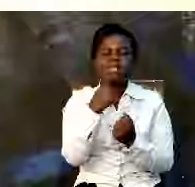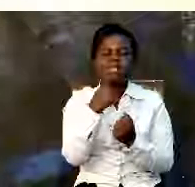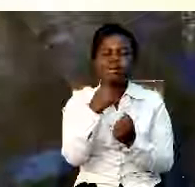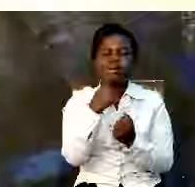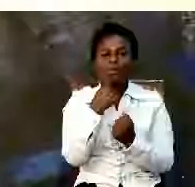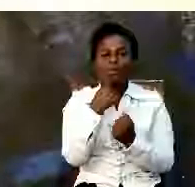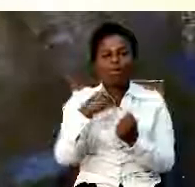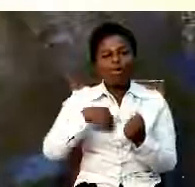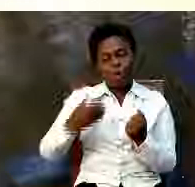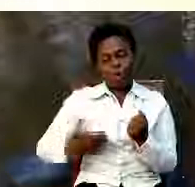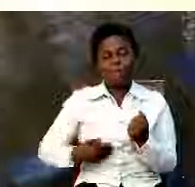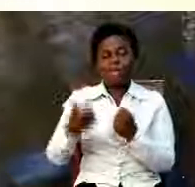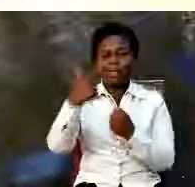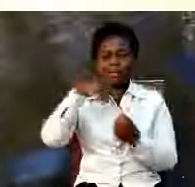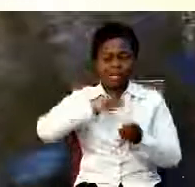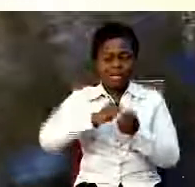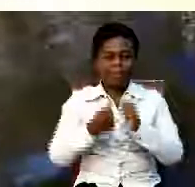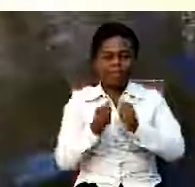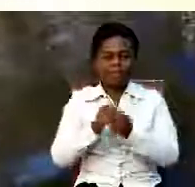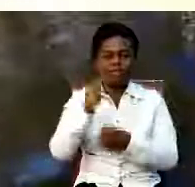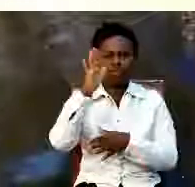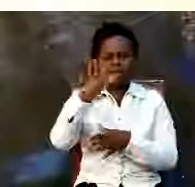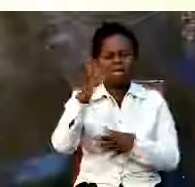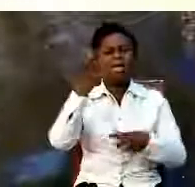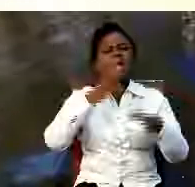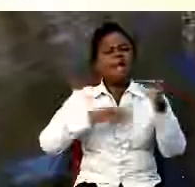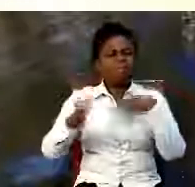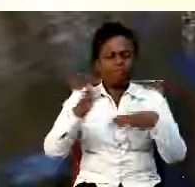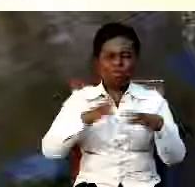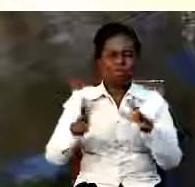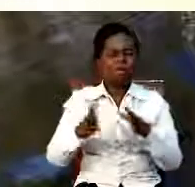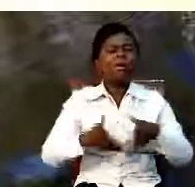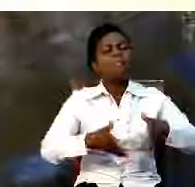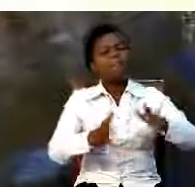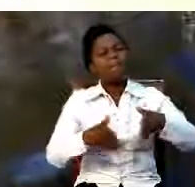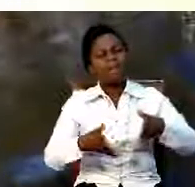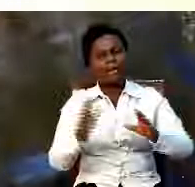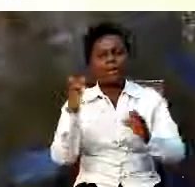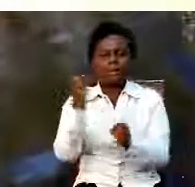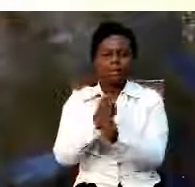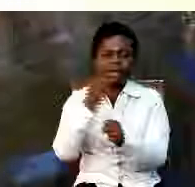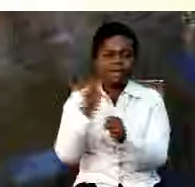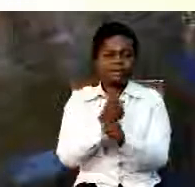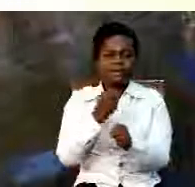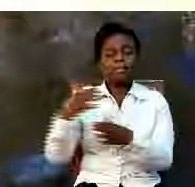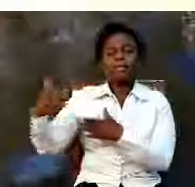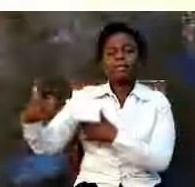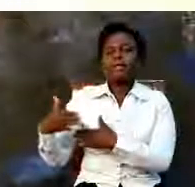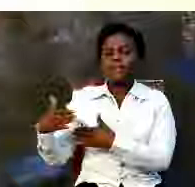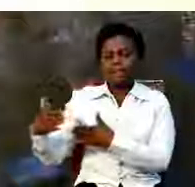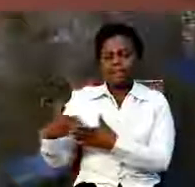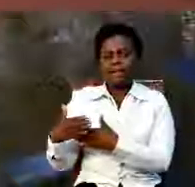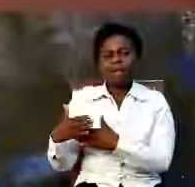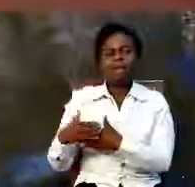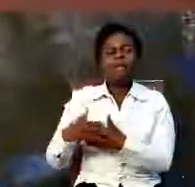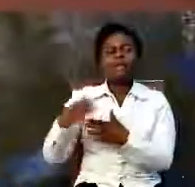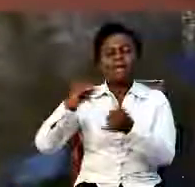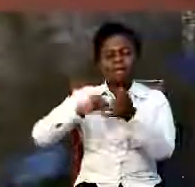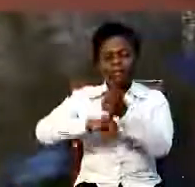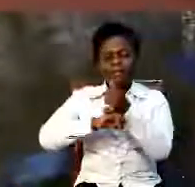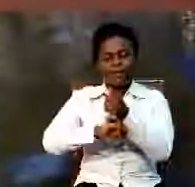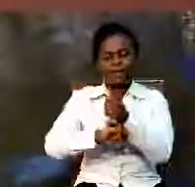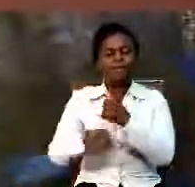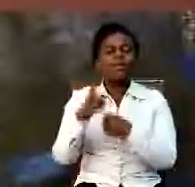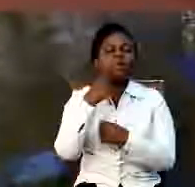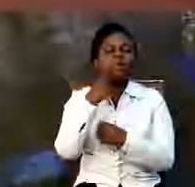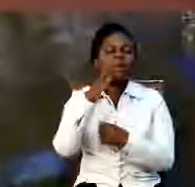Mwanamke anapokuja na matatizo yake huko, amevurugwa barabarani, kazini, jirani, shoga, mama